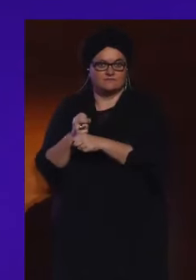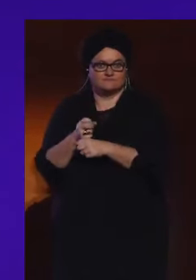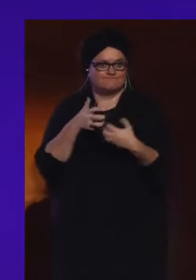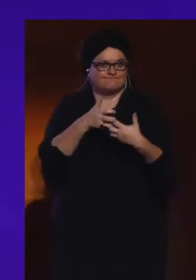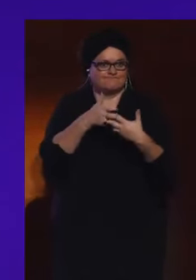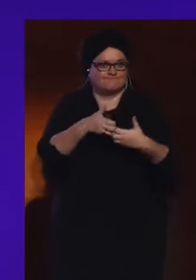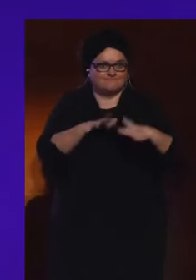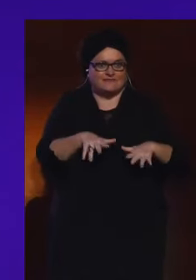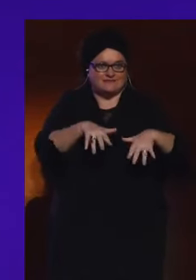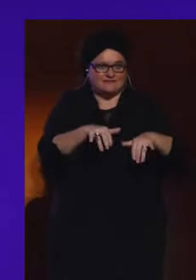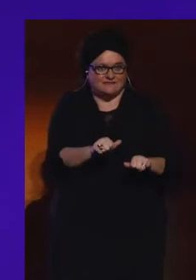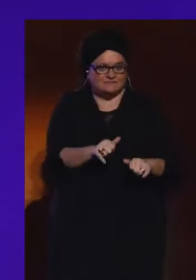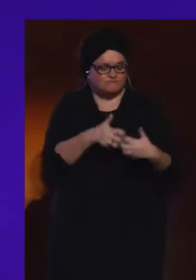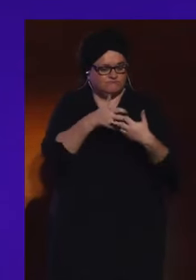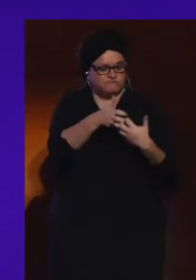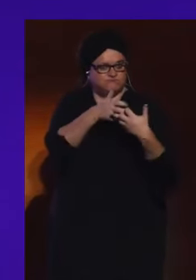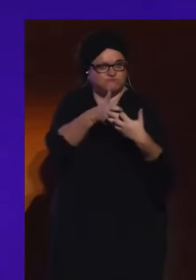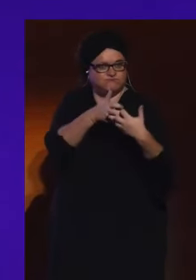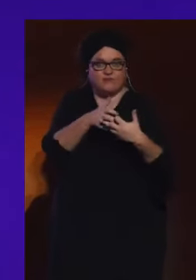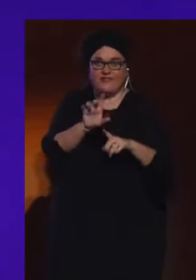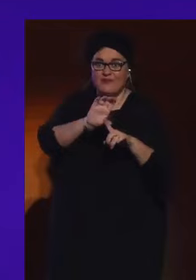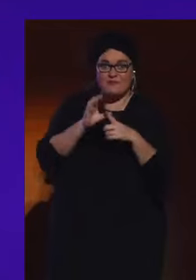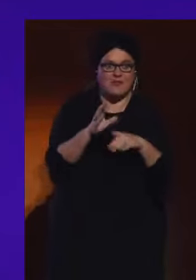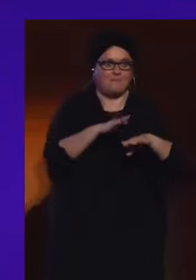egiteko, hemen dago komunitate hori horretarako.